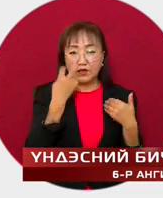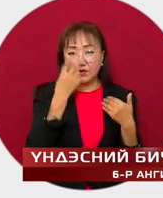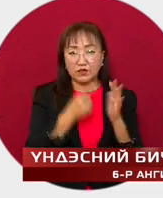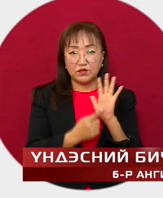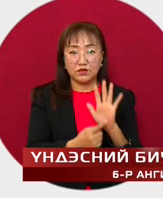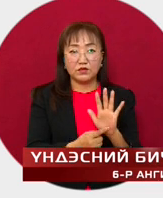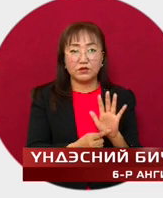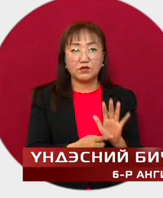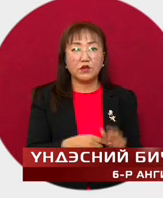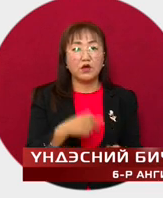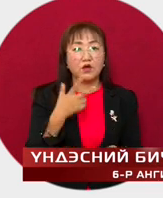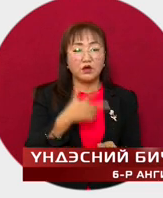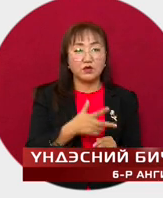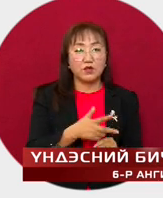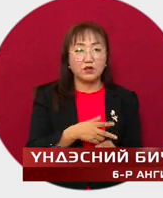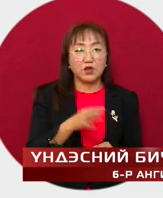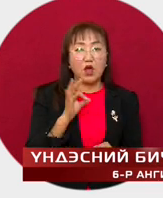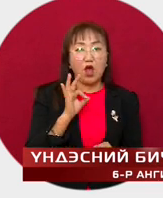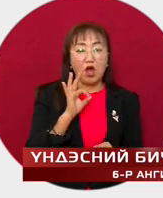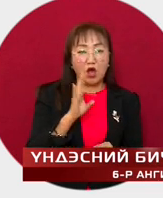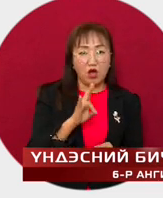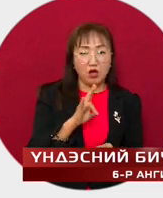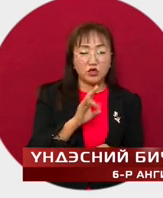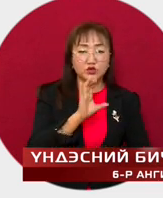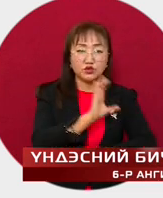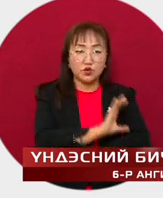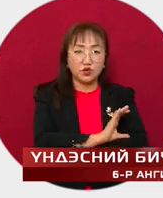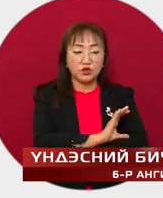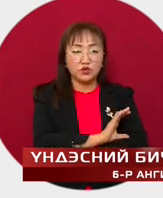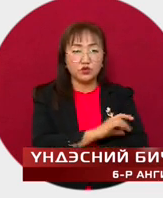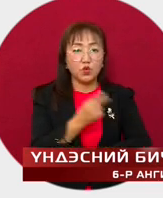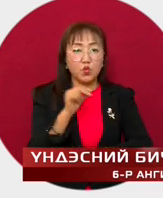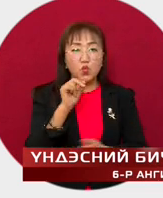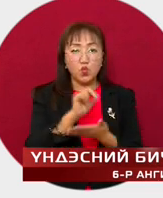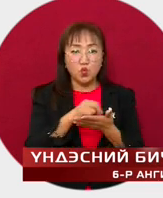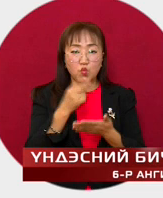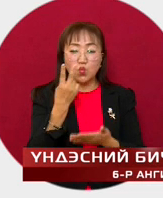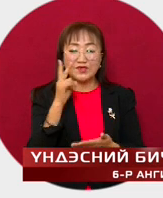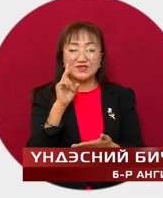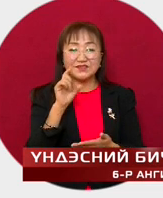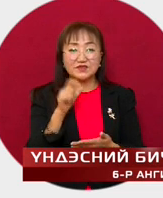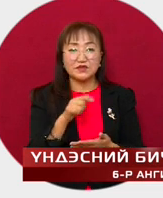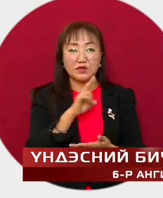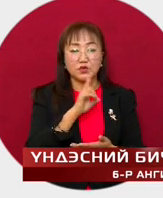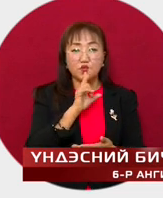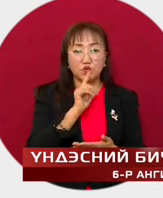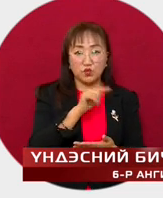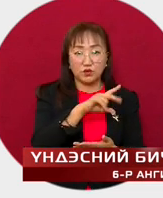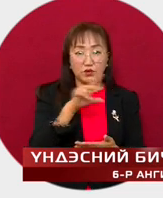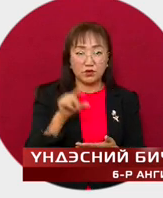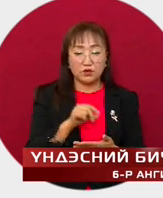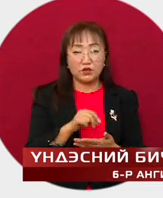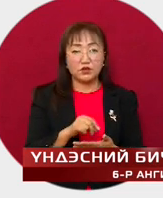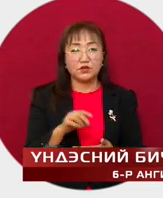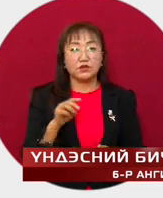нь он сурагч үзэг. За үгсээ багш нь галиглаад өгсөн учраас үгийн төгсгөл ойлгомжтой байгаа хаа гэж